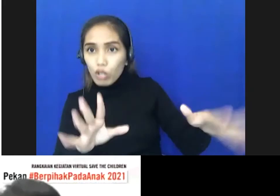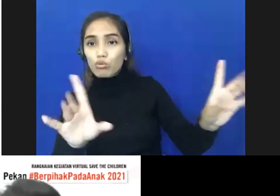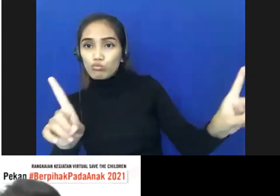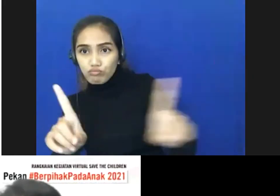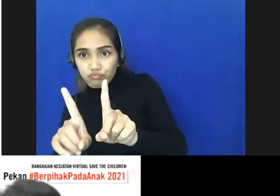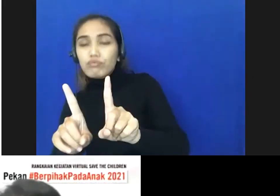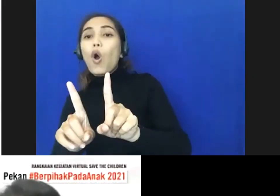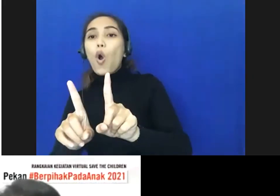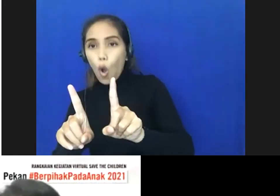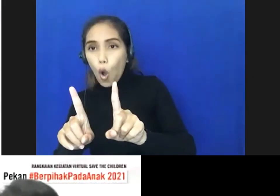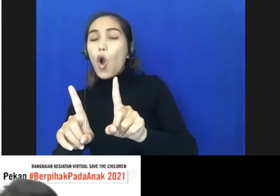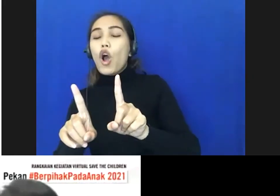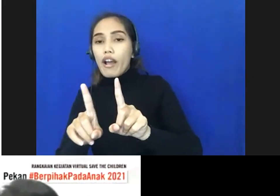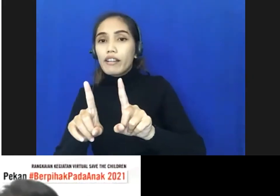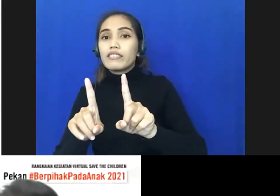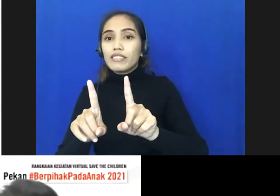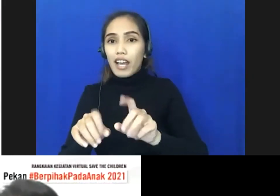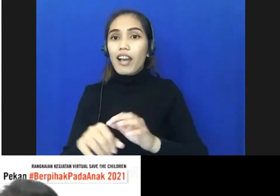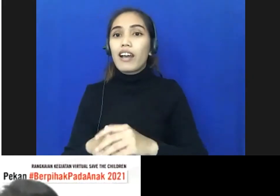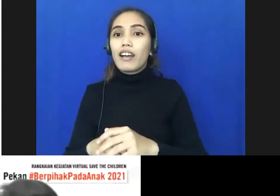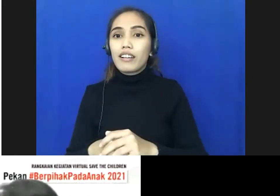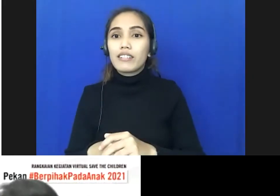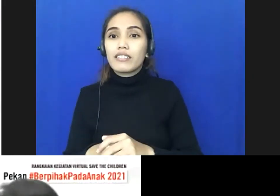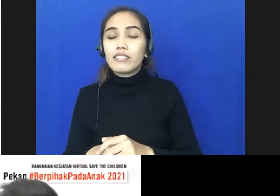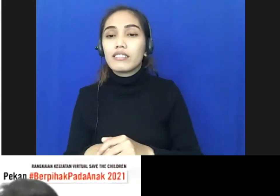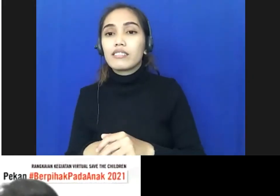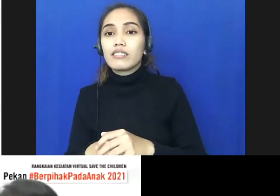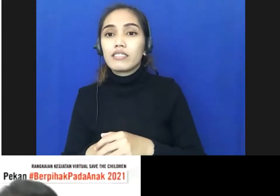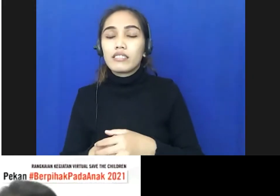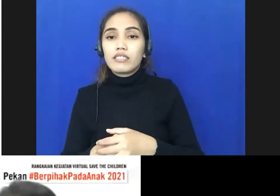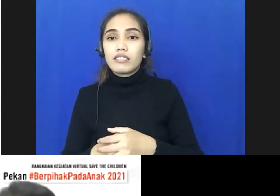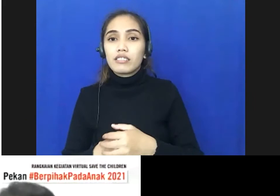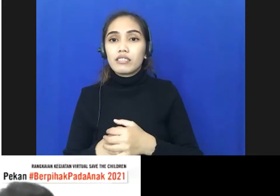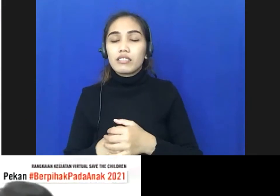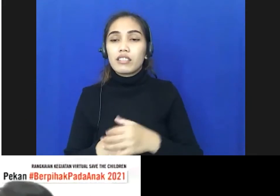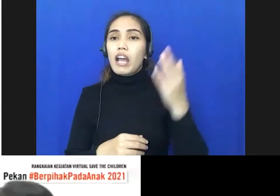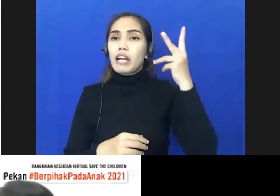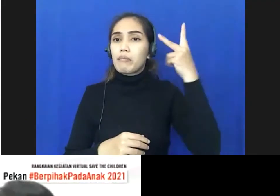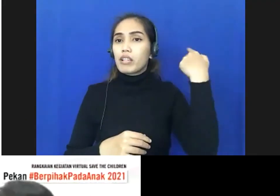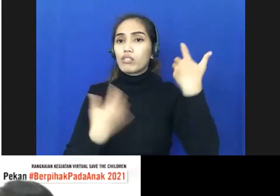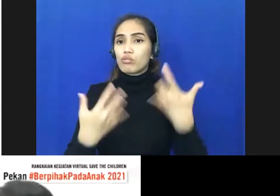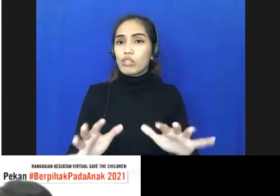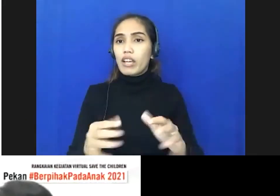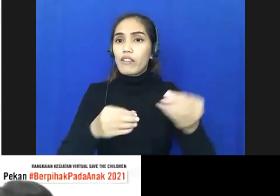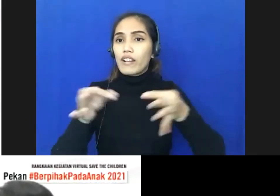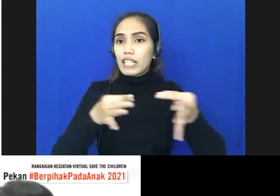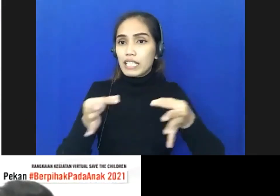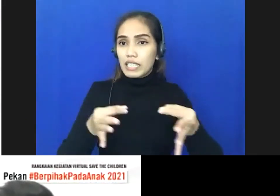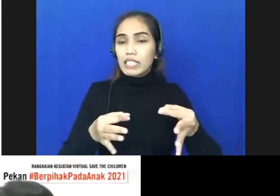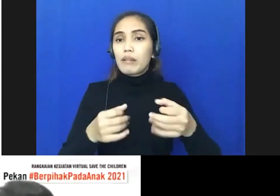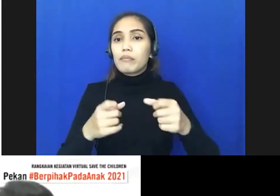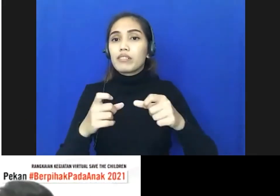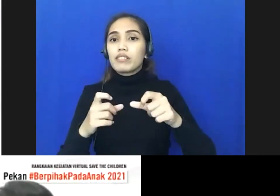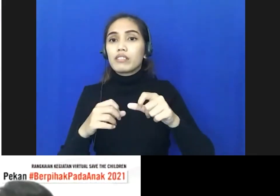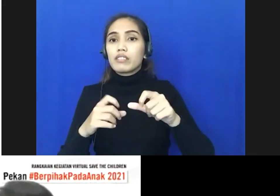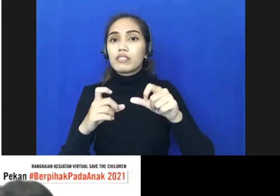pendamping yang nanti akan mendampingi pelaksanaan Kalakarya di tingkat puskesmas. Betul, ya. Dan kemarin sudah difasilitasi oleh Cabda Tizinan,